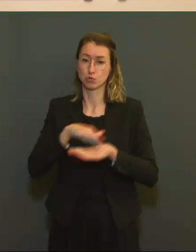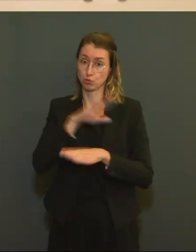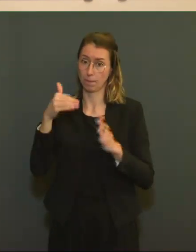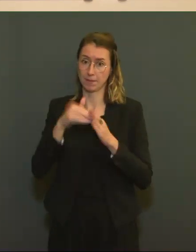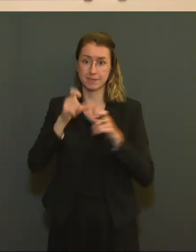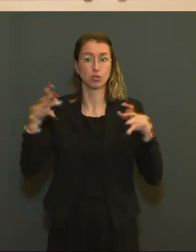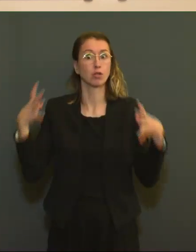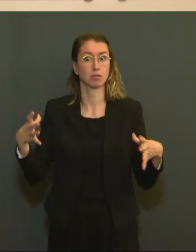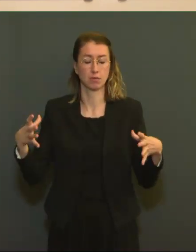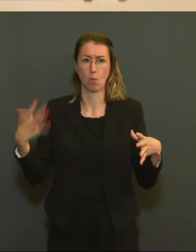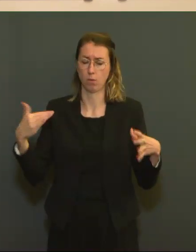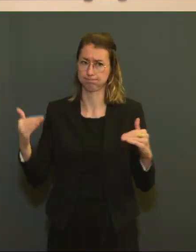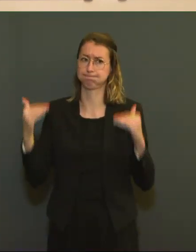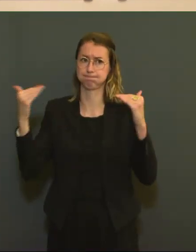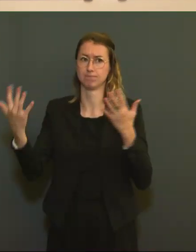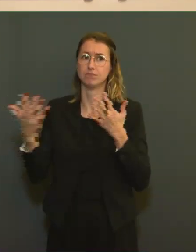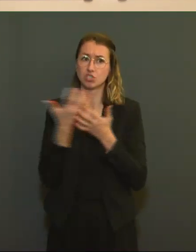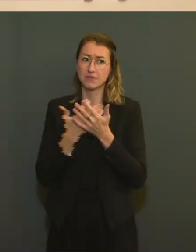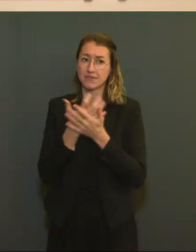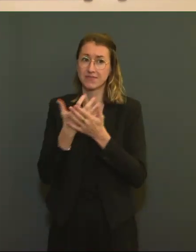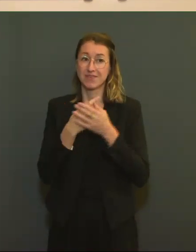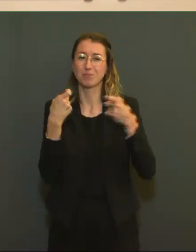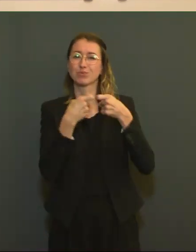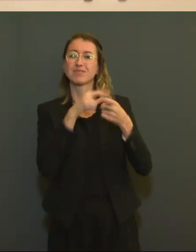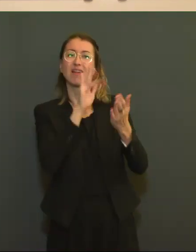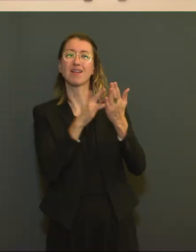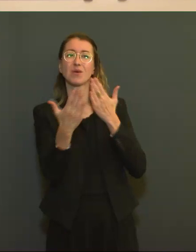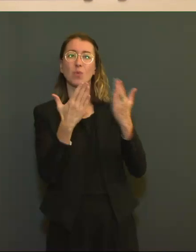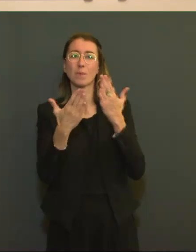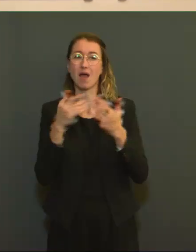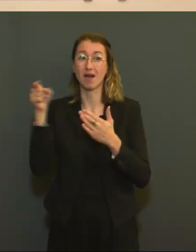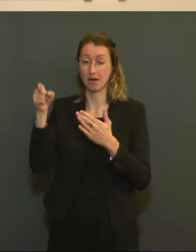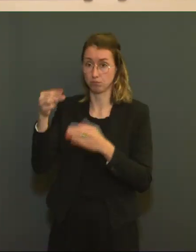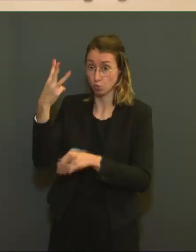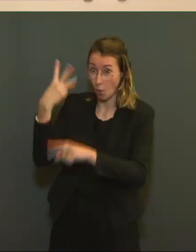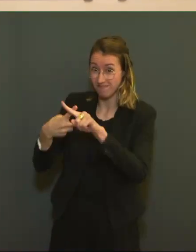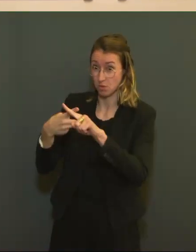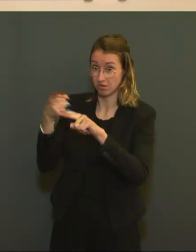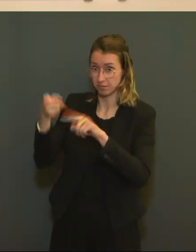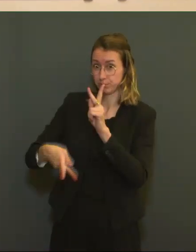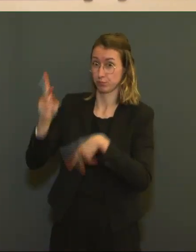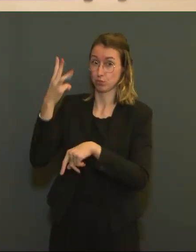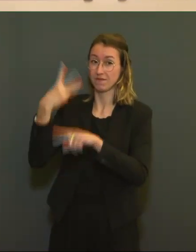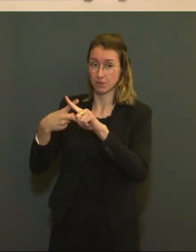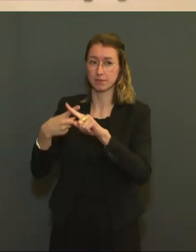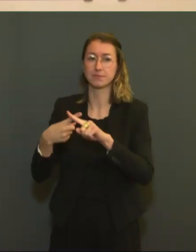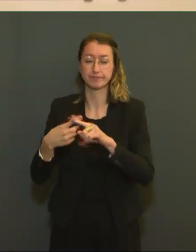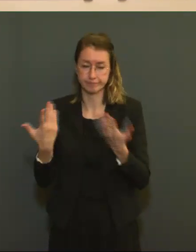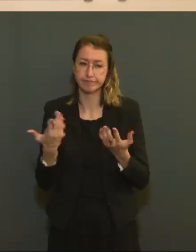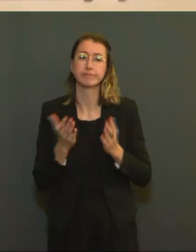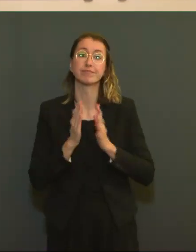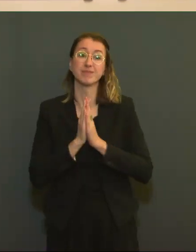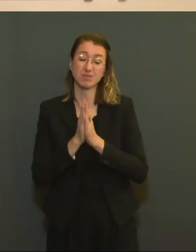avons dans la région de Bruxelles-Capitale. Et malheureusement, à Madrid aussi, la tendance est encore à l'augmentation.